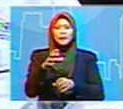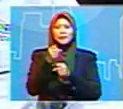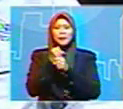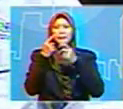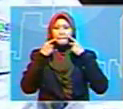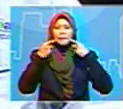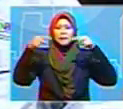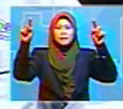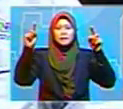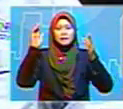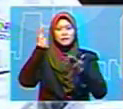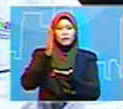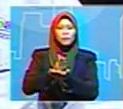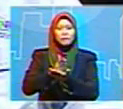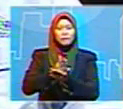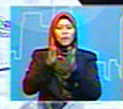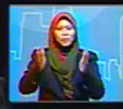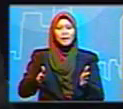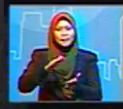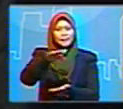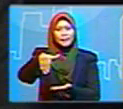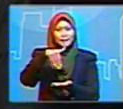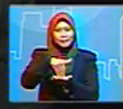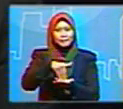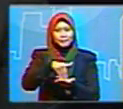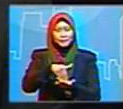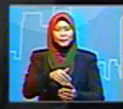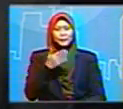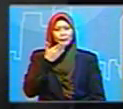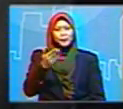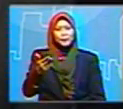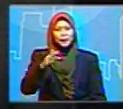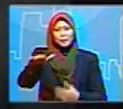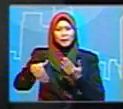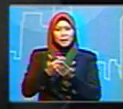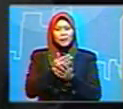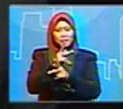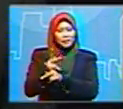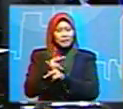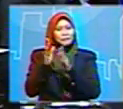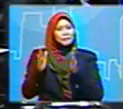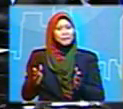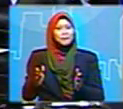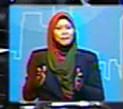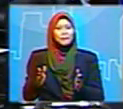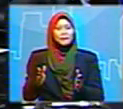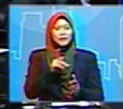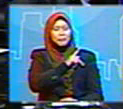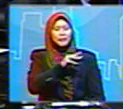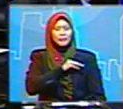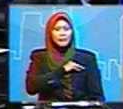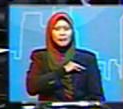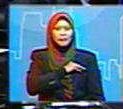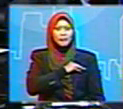jihad perang orang baik terima kasih banyak Datuk Seri dan terima kasih juga kepada hulu balanghulu balang Kementerian Pertanian dan industri asas Tani yang